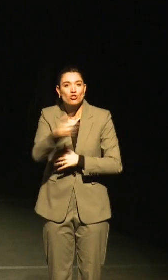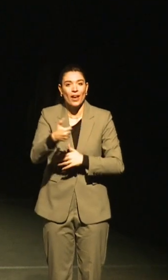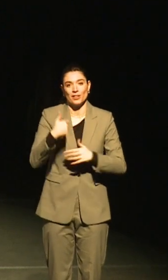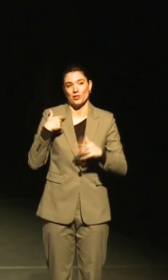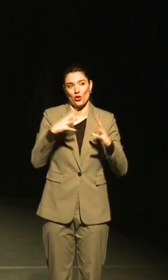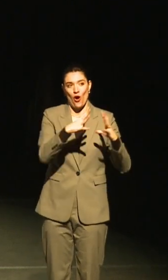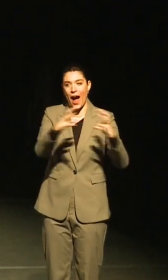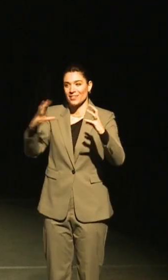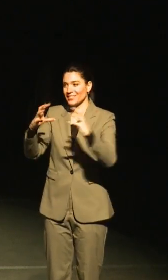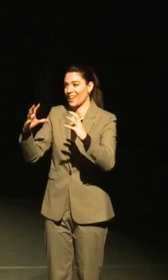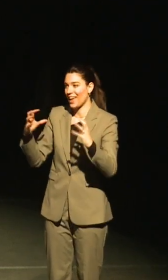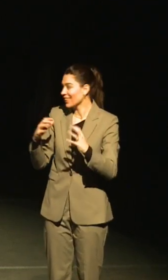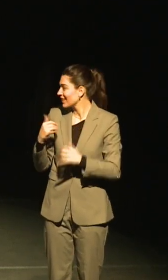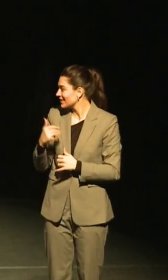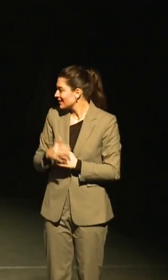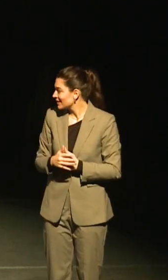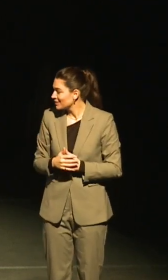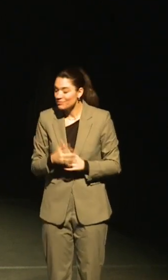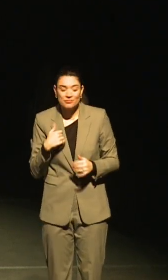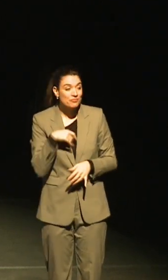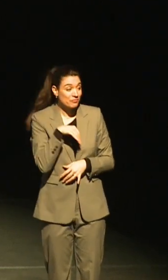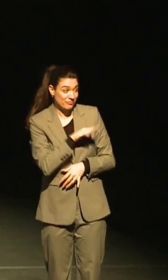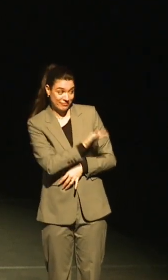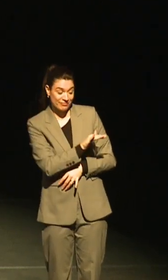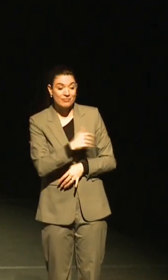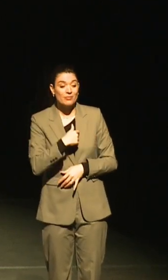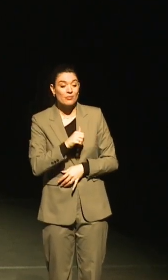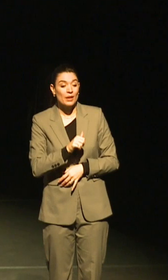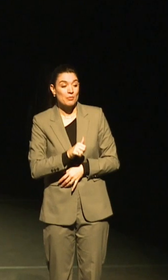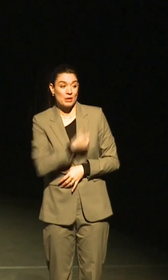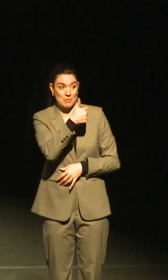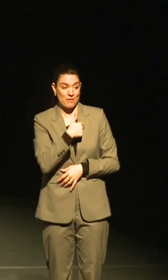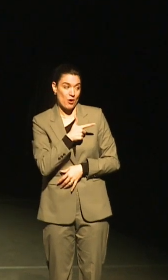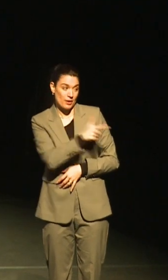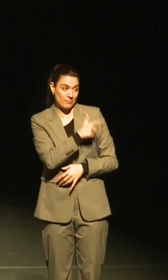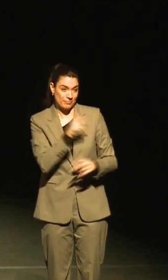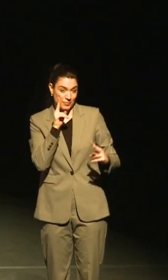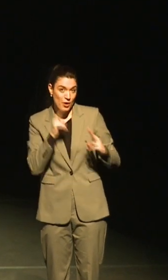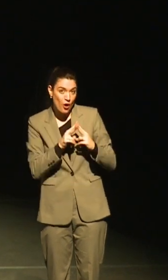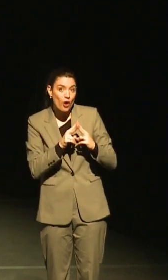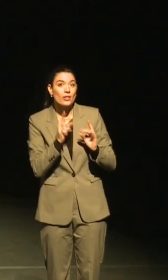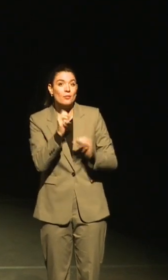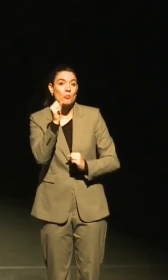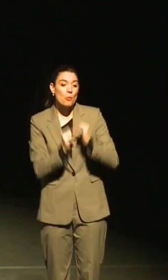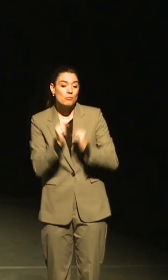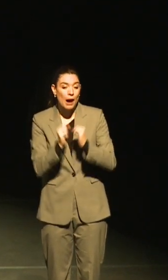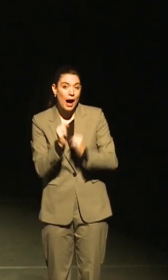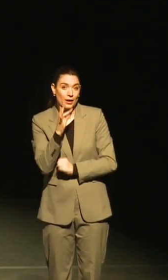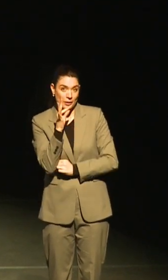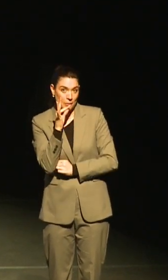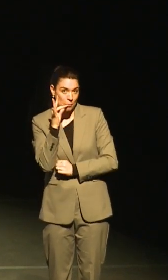è molto suo molto suo la prima volta che ci siamo incontrati Igor era in una pasticceria a